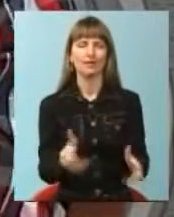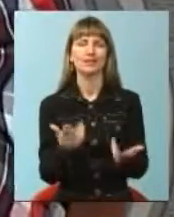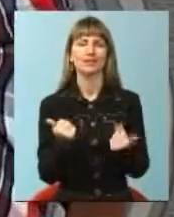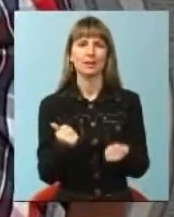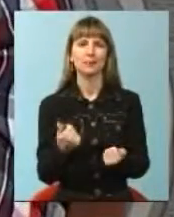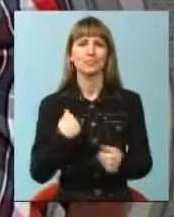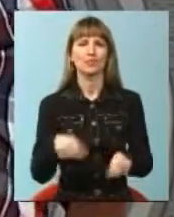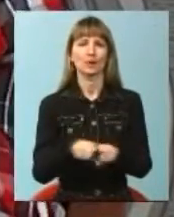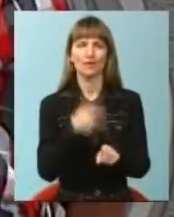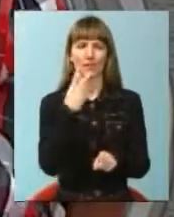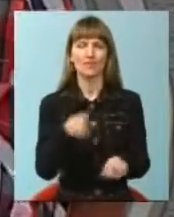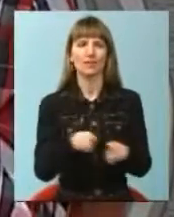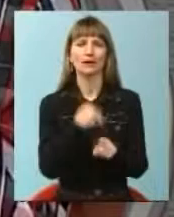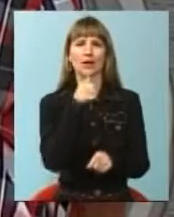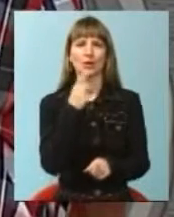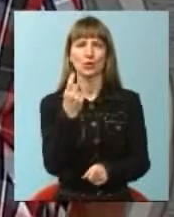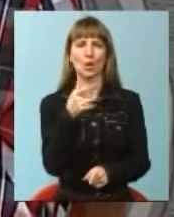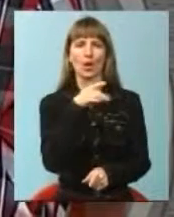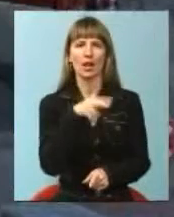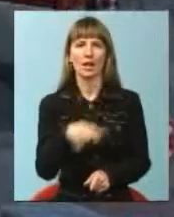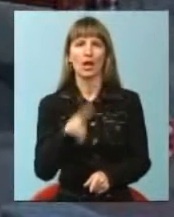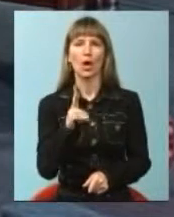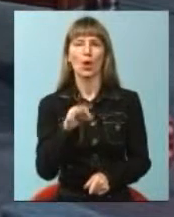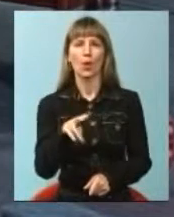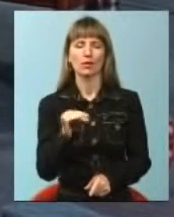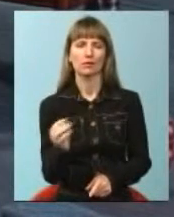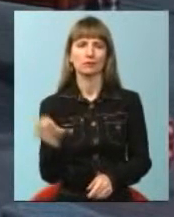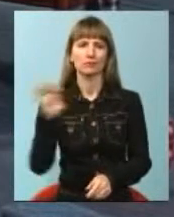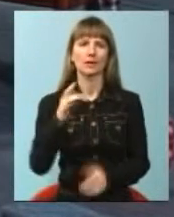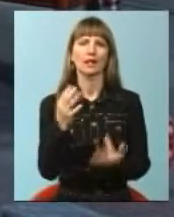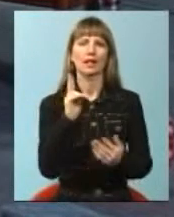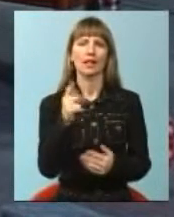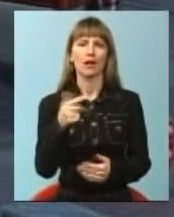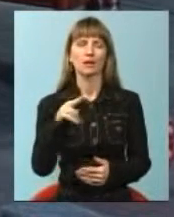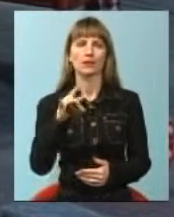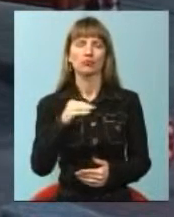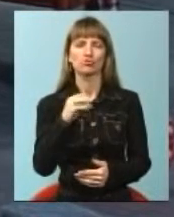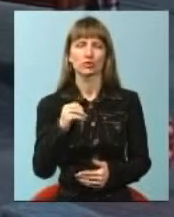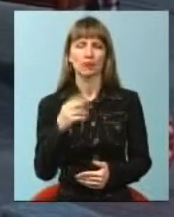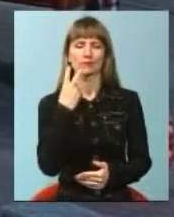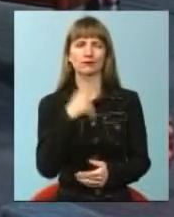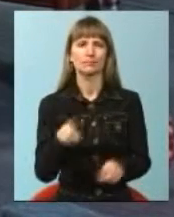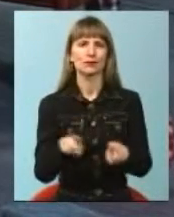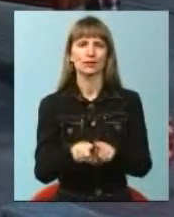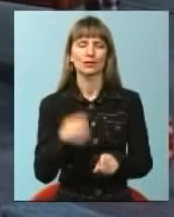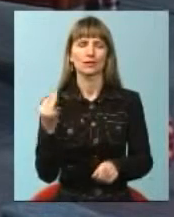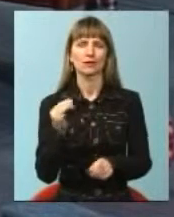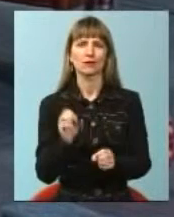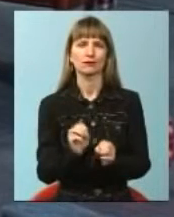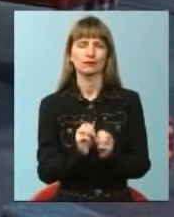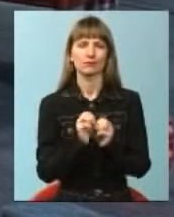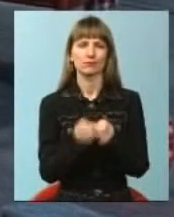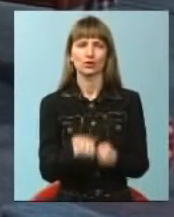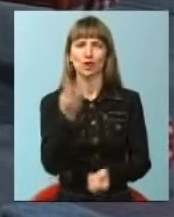звичайно. Я також бачила такий досвід, коли 100 літрів коли кидають там декілька кілограмів дражей. Таким чином спостерігався дуже такий великий шипучий